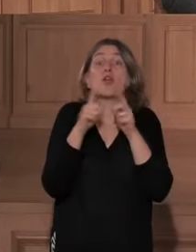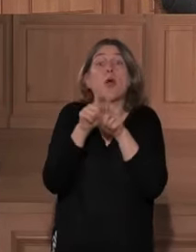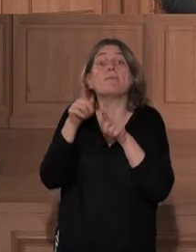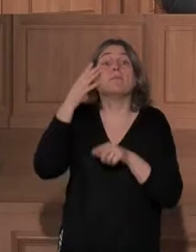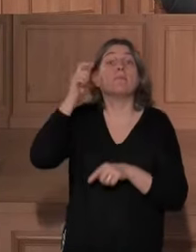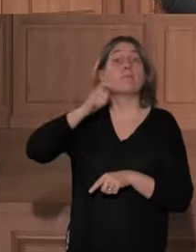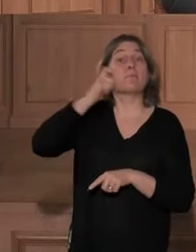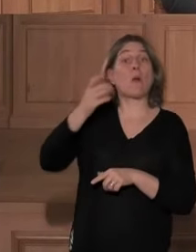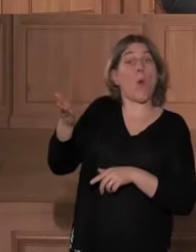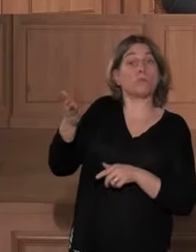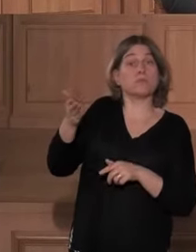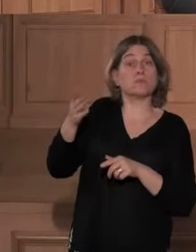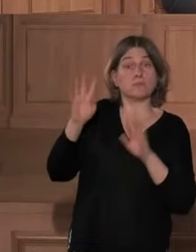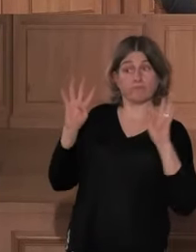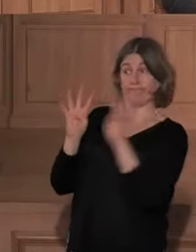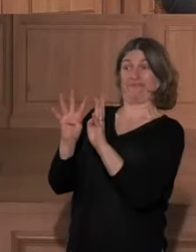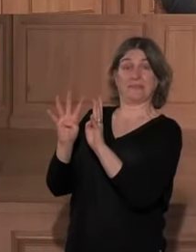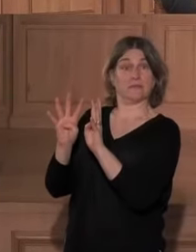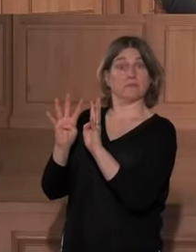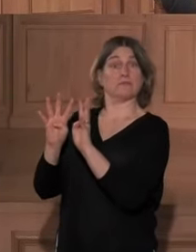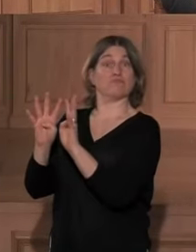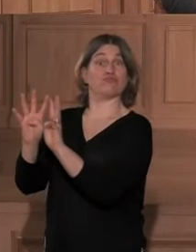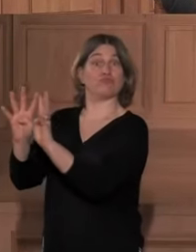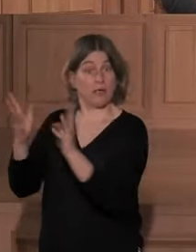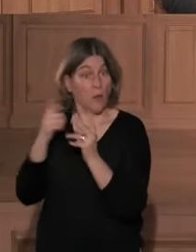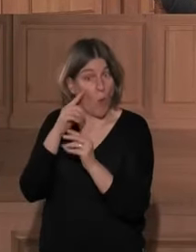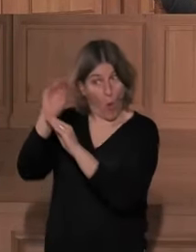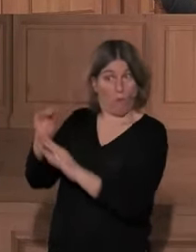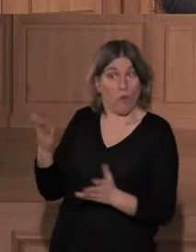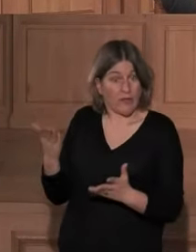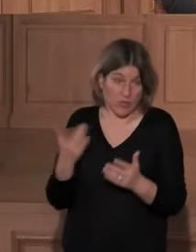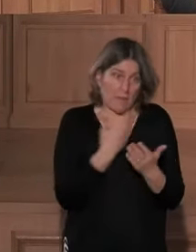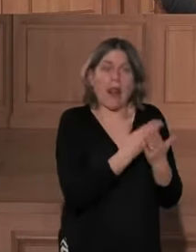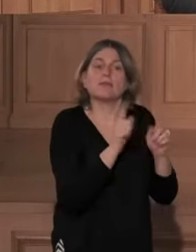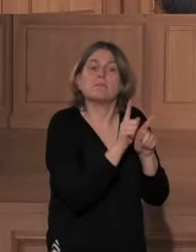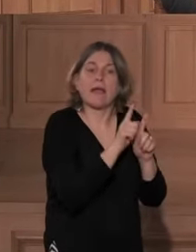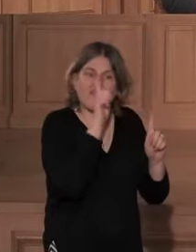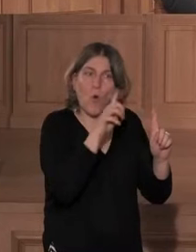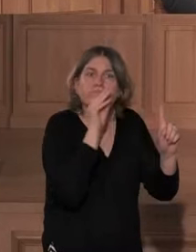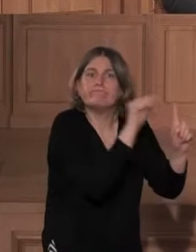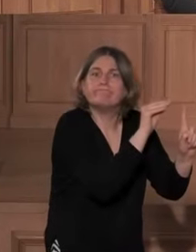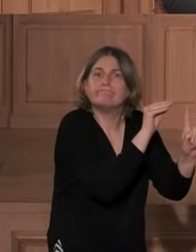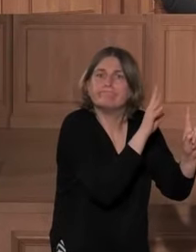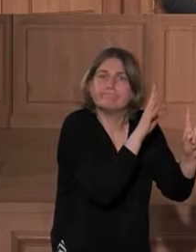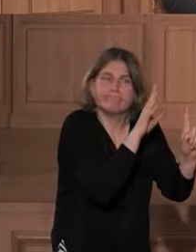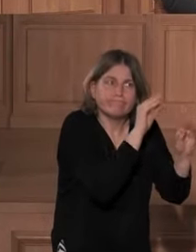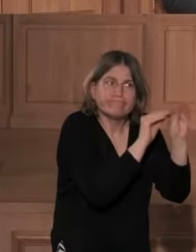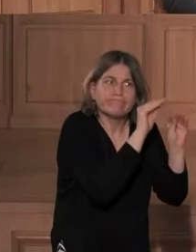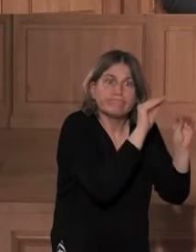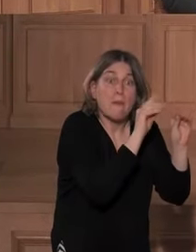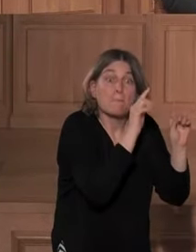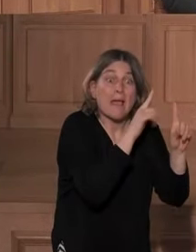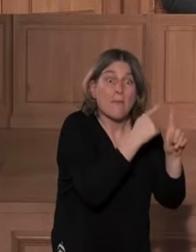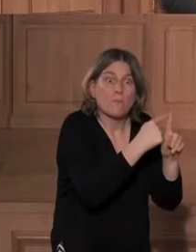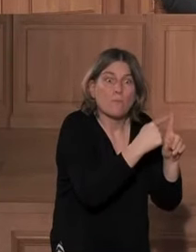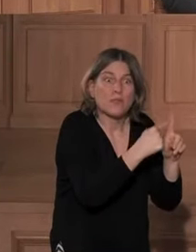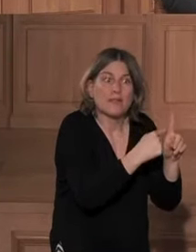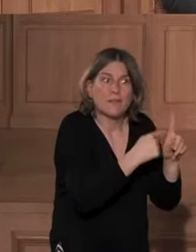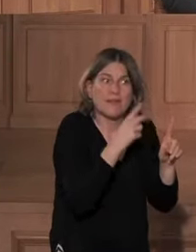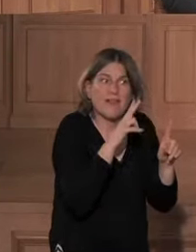Mais, c'est-à-dire, dans l'accompagnement, voilà, on va faire en sorte que lui soit heureux même dans ce rapprochement-là. Mais on va le libérer